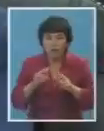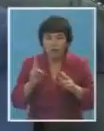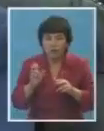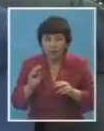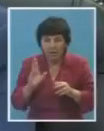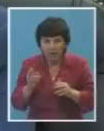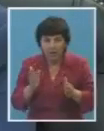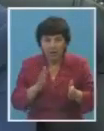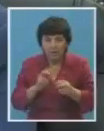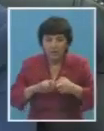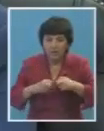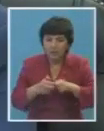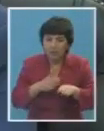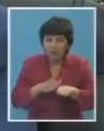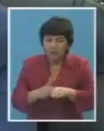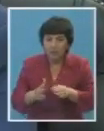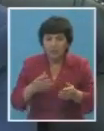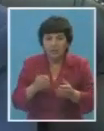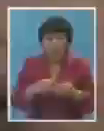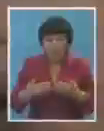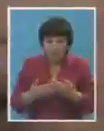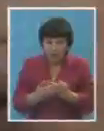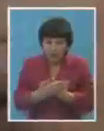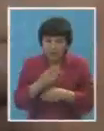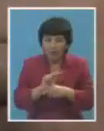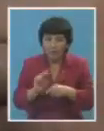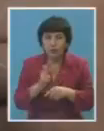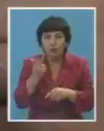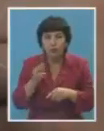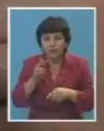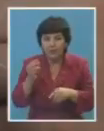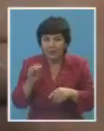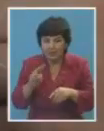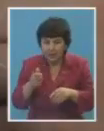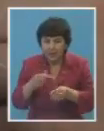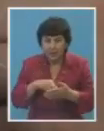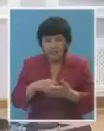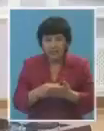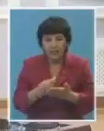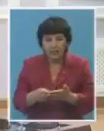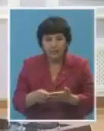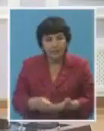шаруашылығы басқармасындағы мәселелерді шешуге, жерлерді қайта қалпына келтіруге 3 миллиард теңге қарастырылған.